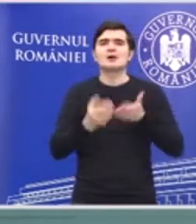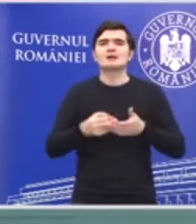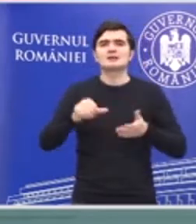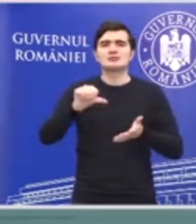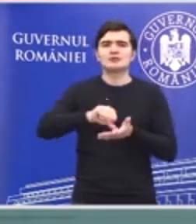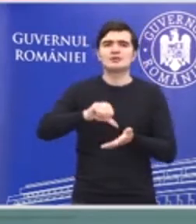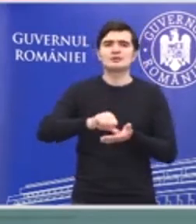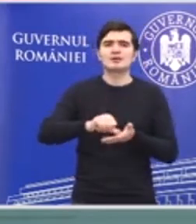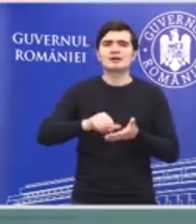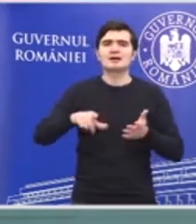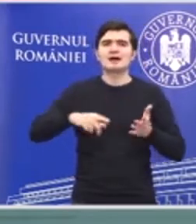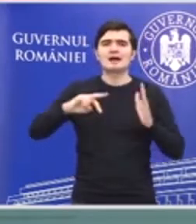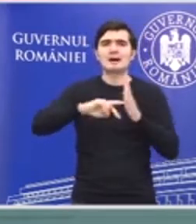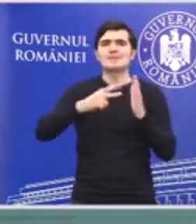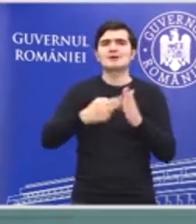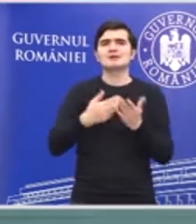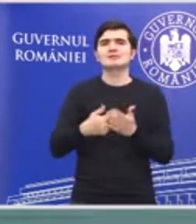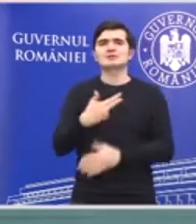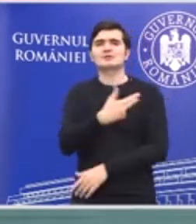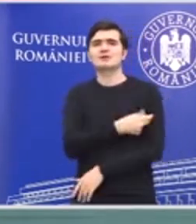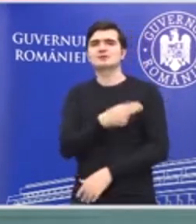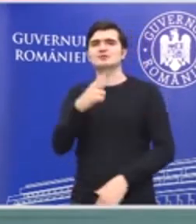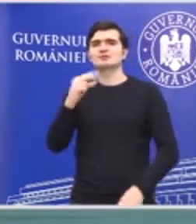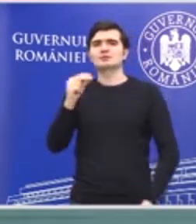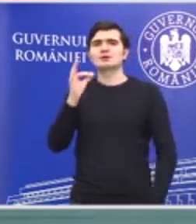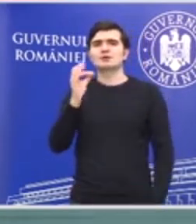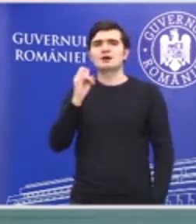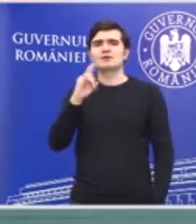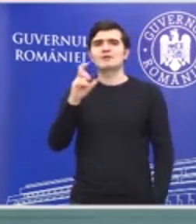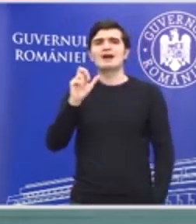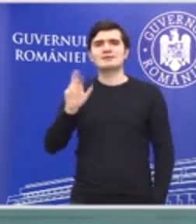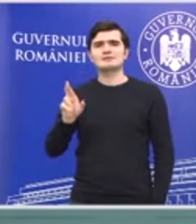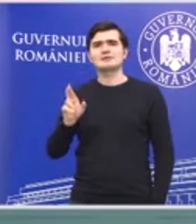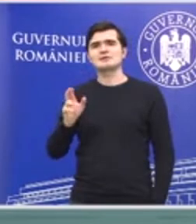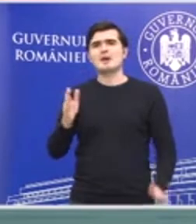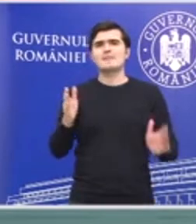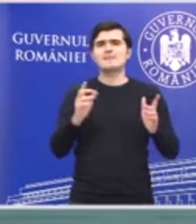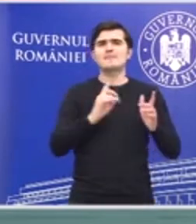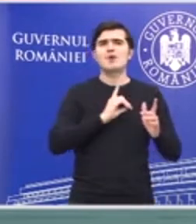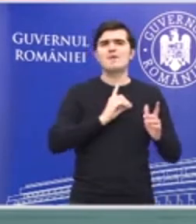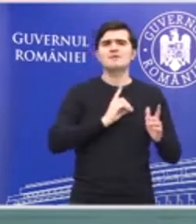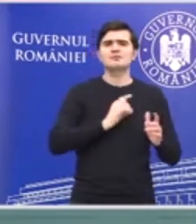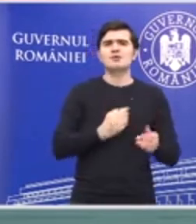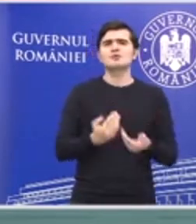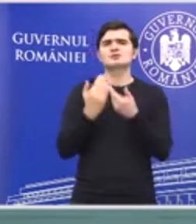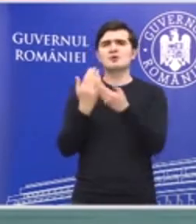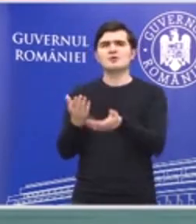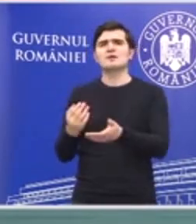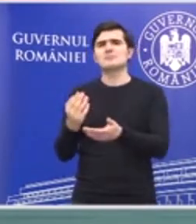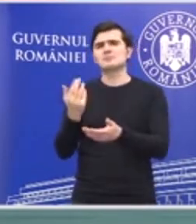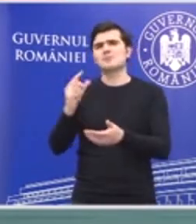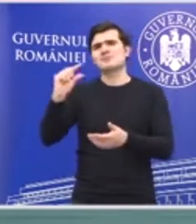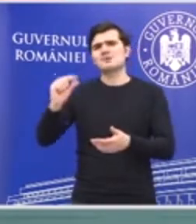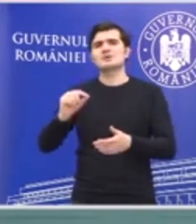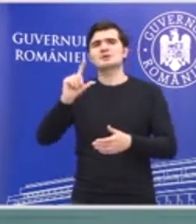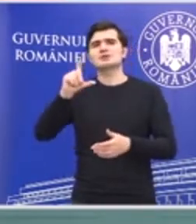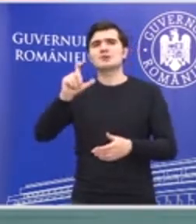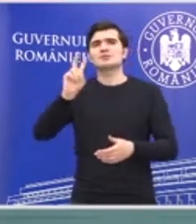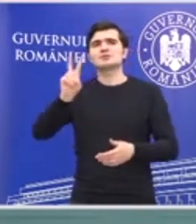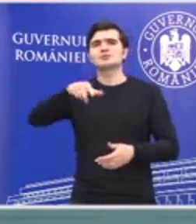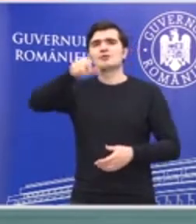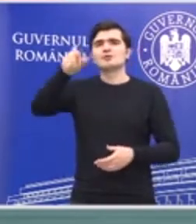pregătite pentru vaccinul de la Pfizer, chiar dacă temporar vom aloca un număr mai mic de doze, de 72 de persoane pe